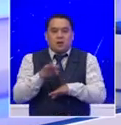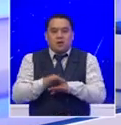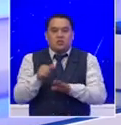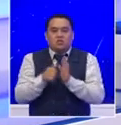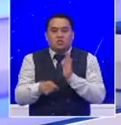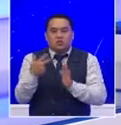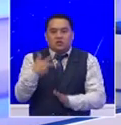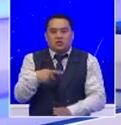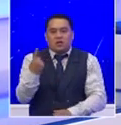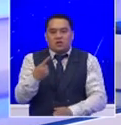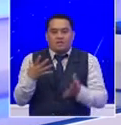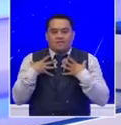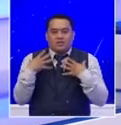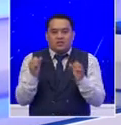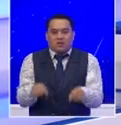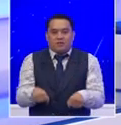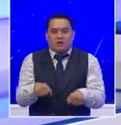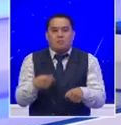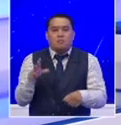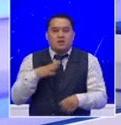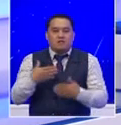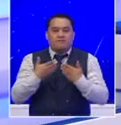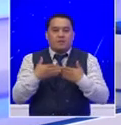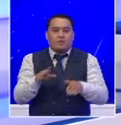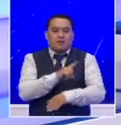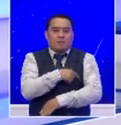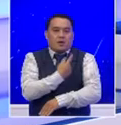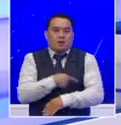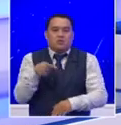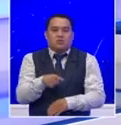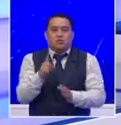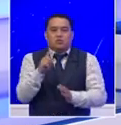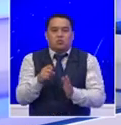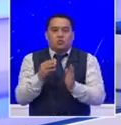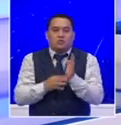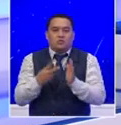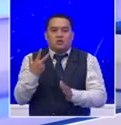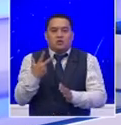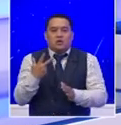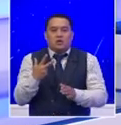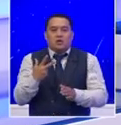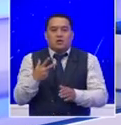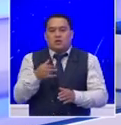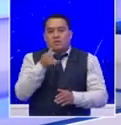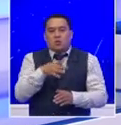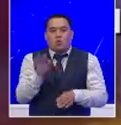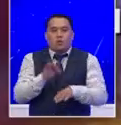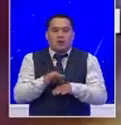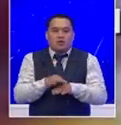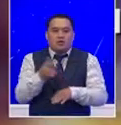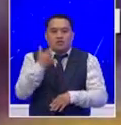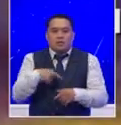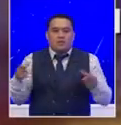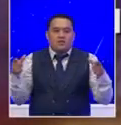больных. 631 выздоровели и были выписаны из больниц. 1193 человека бессимптомные, больные на